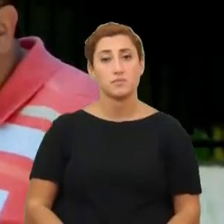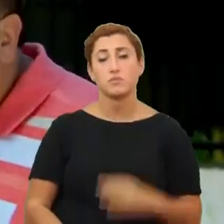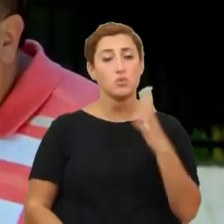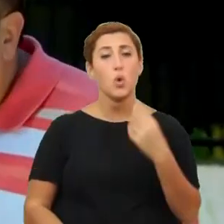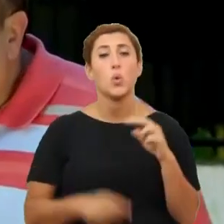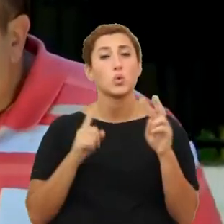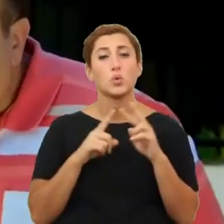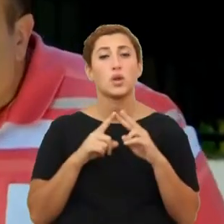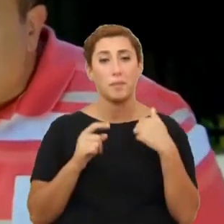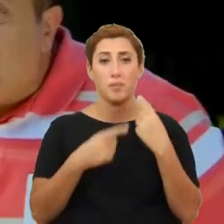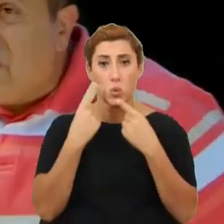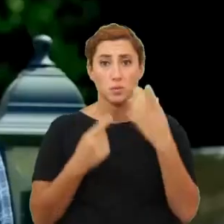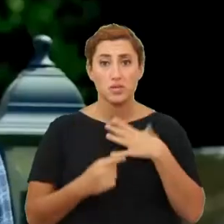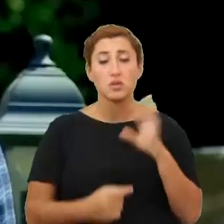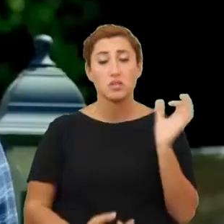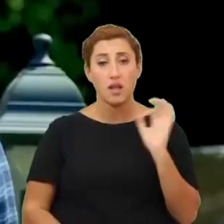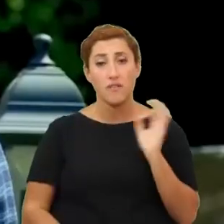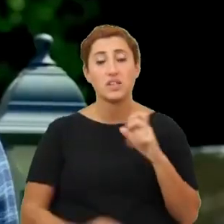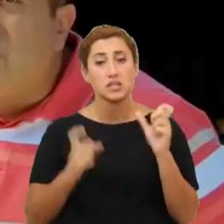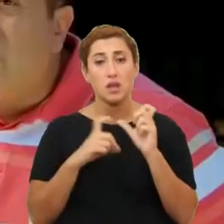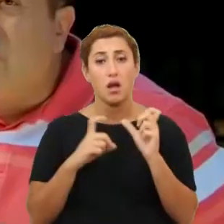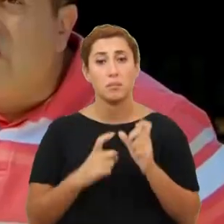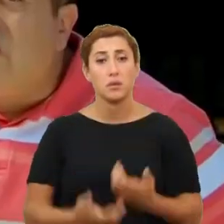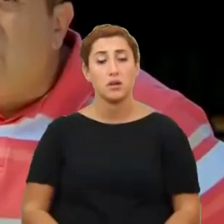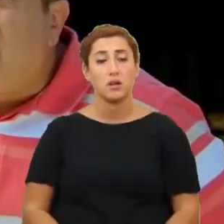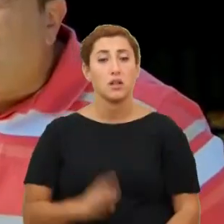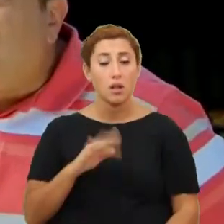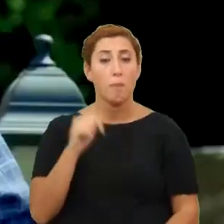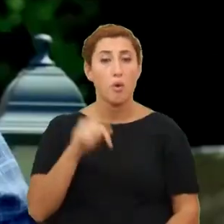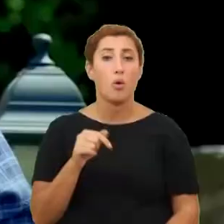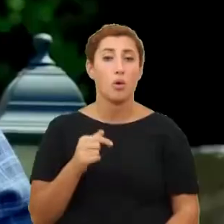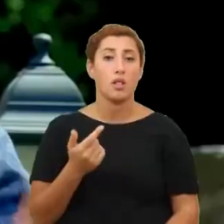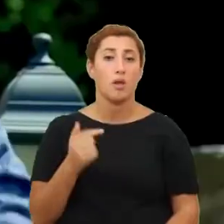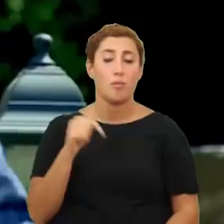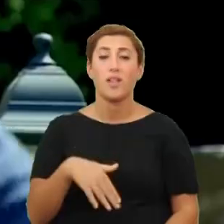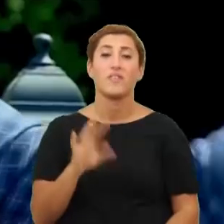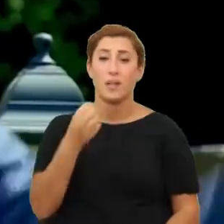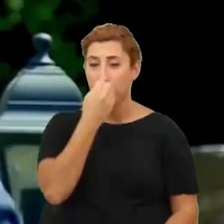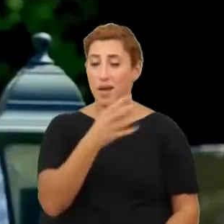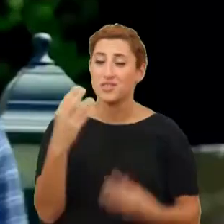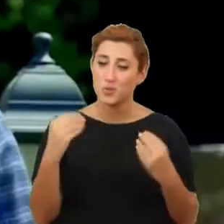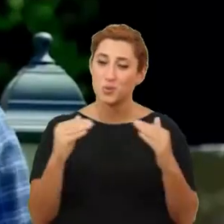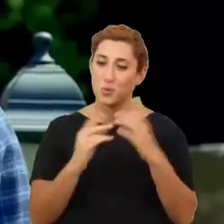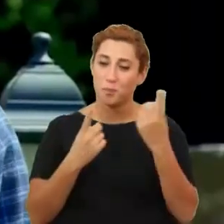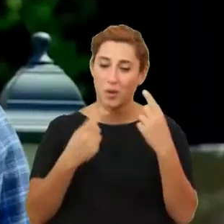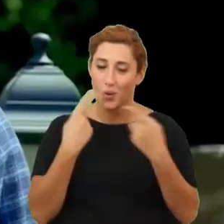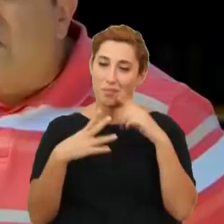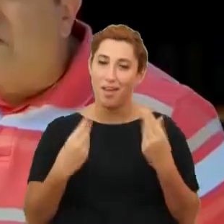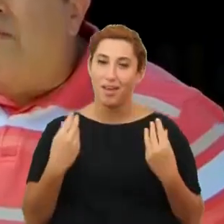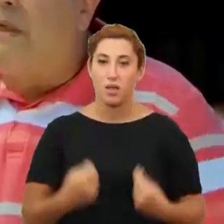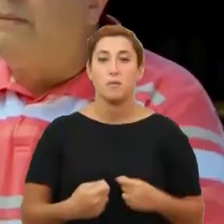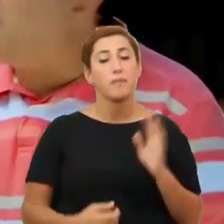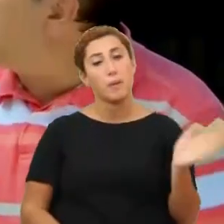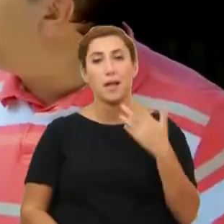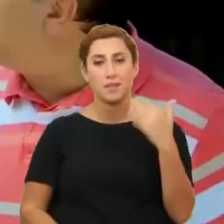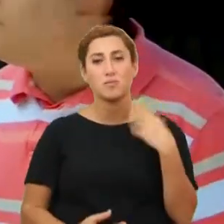Ne oldu Nurhan? Benimle mi konuşmak istiyorsun? Evet Sarp. De böyle burada değil de bahçede uygun bir yerde konuşursak daha iyi olur.